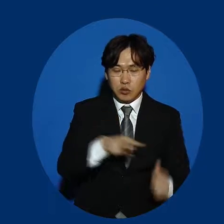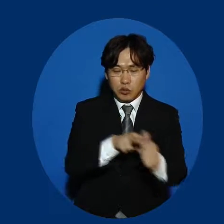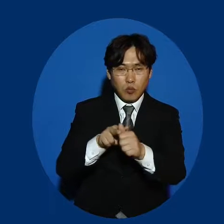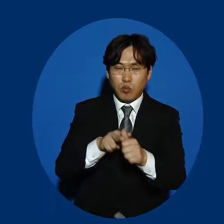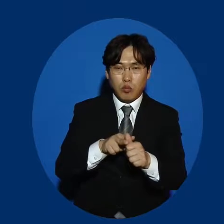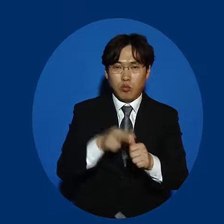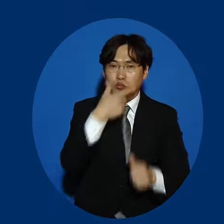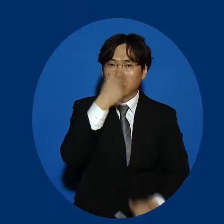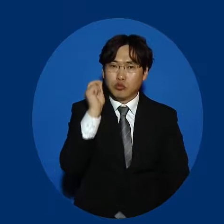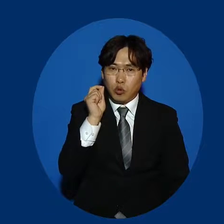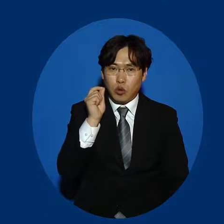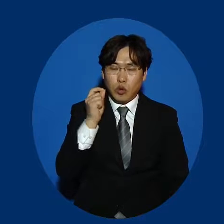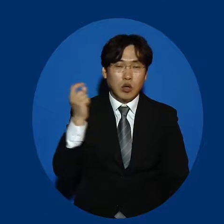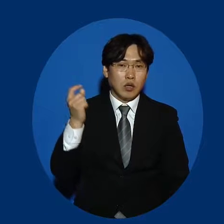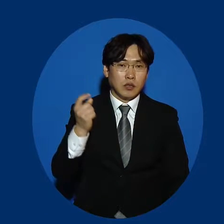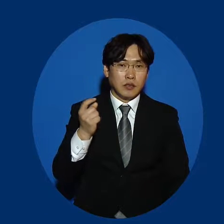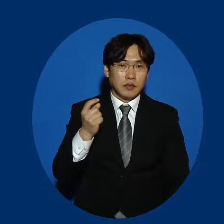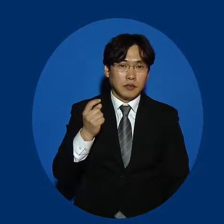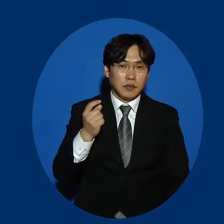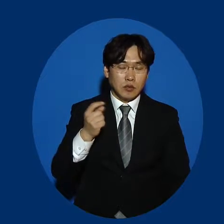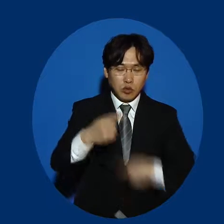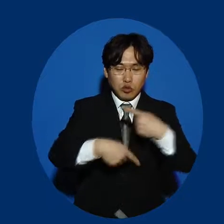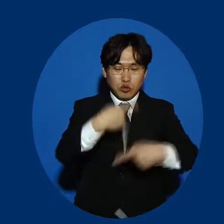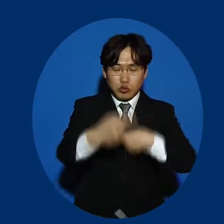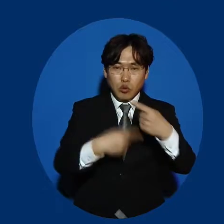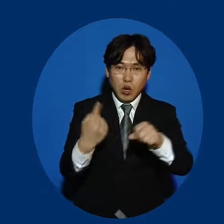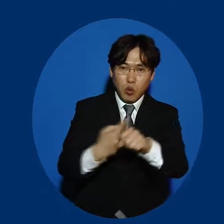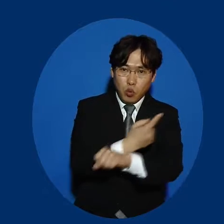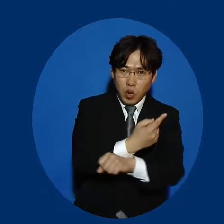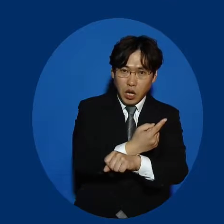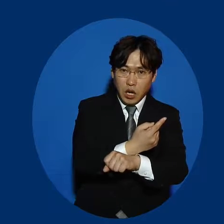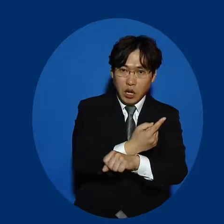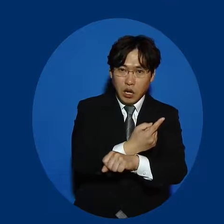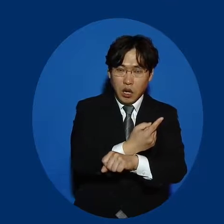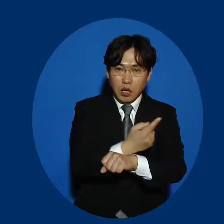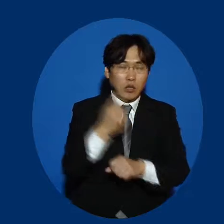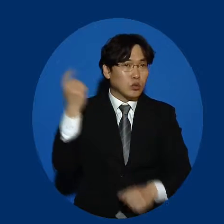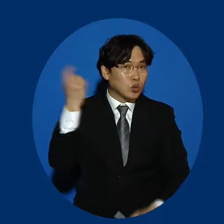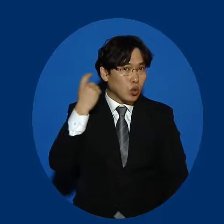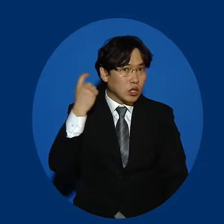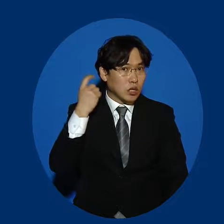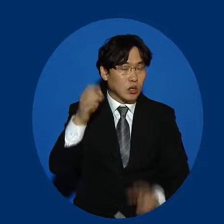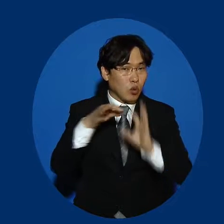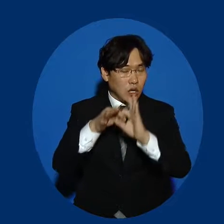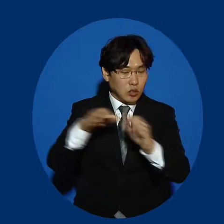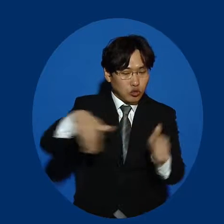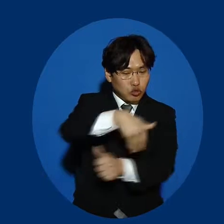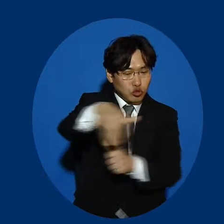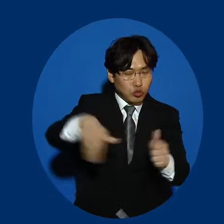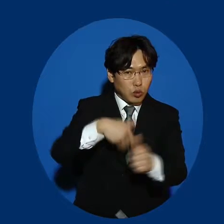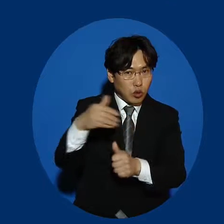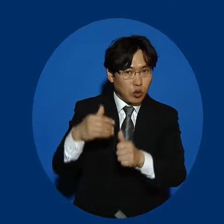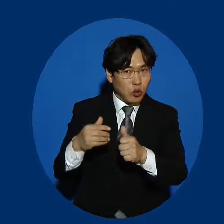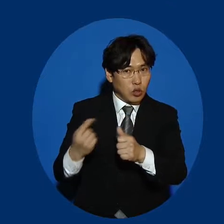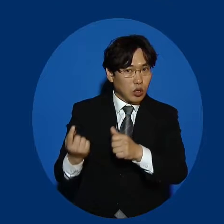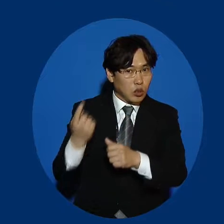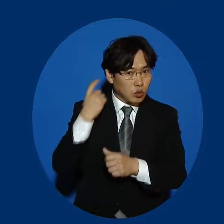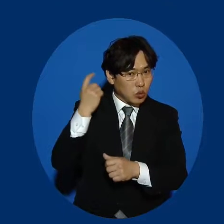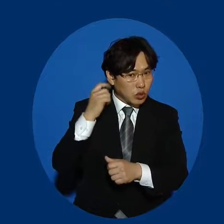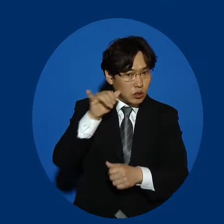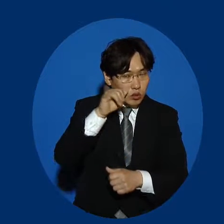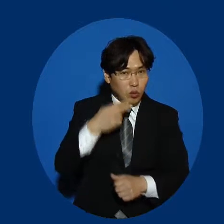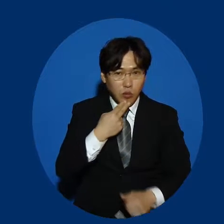그러니까 청각장애인들은 지금 수어 통역하는 거 외에는 다른 소리라든가 주변 상황에 대한 음을 모르잖아요.